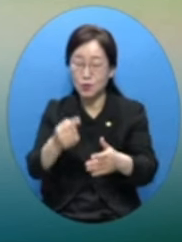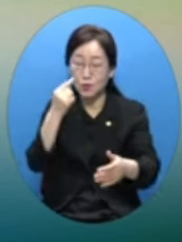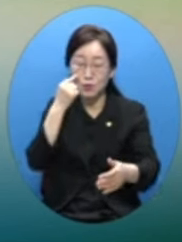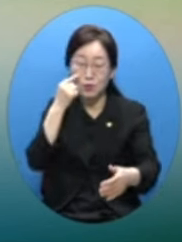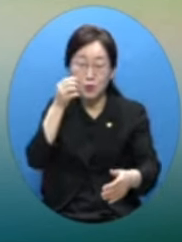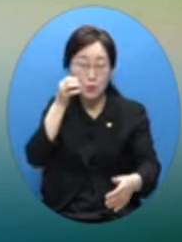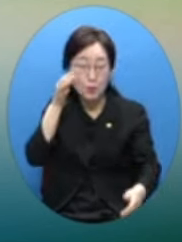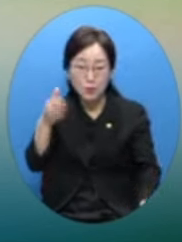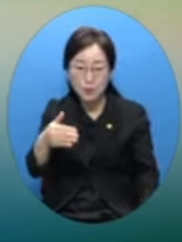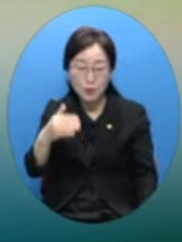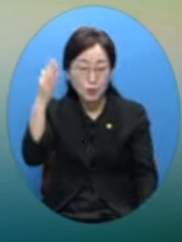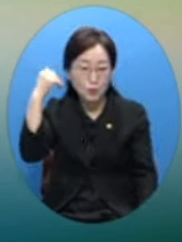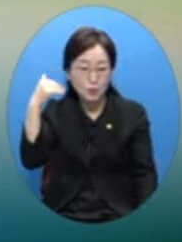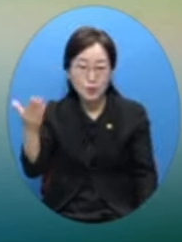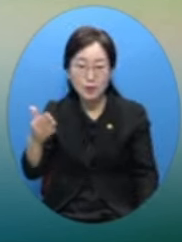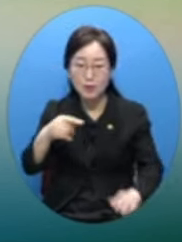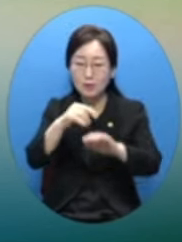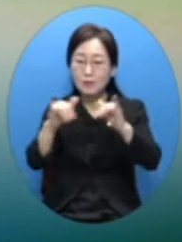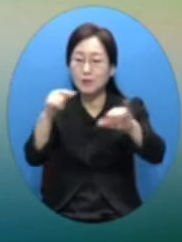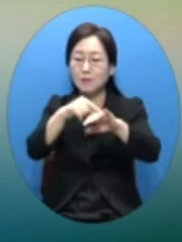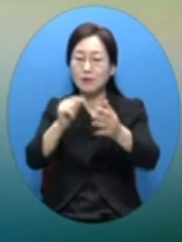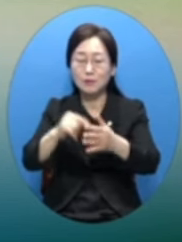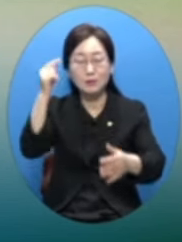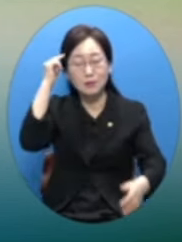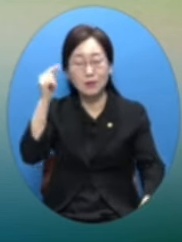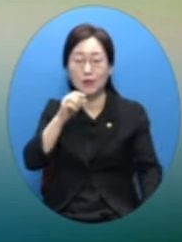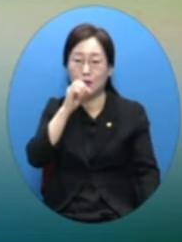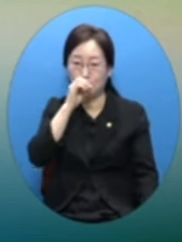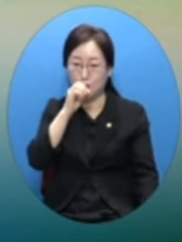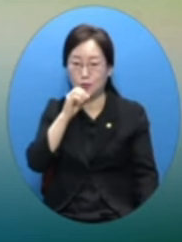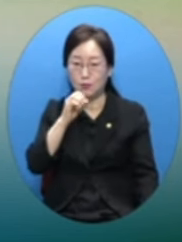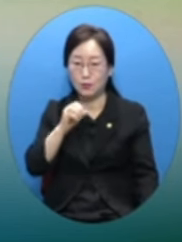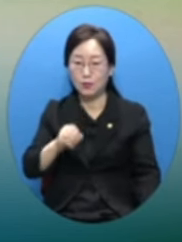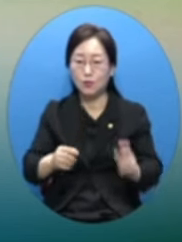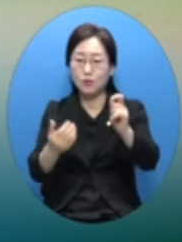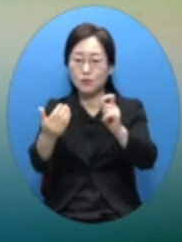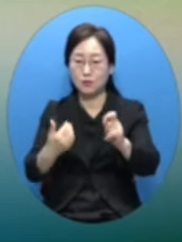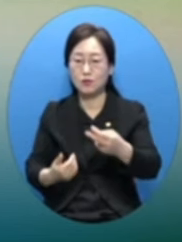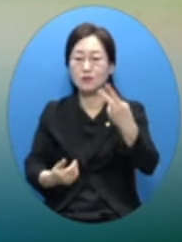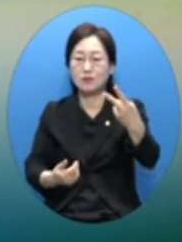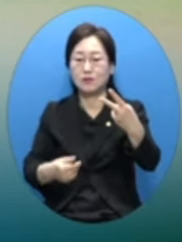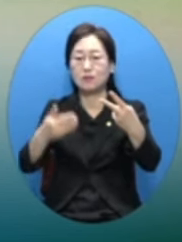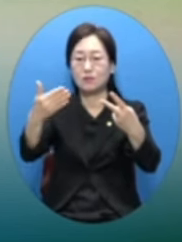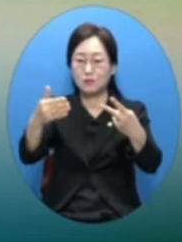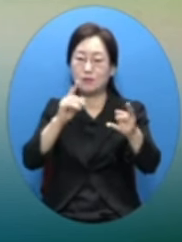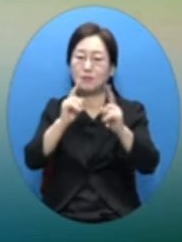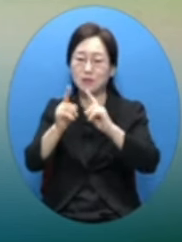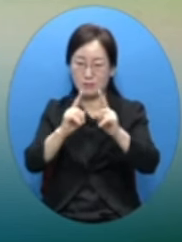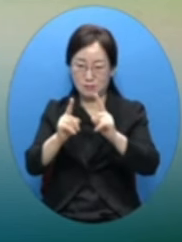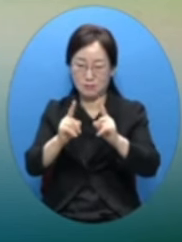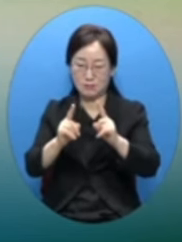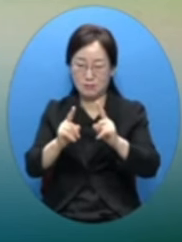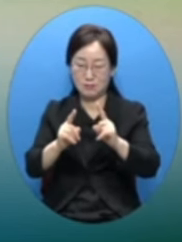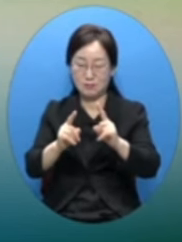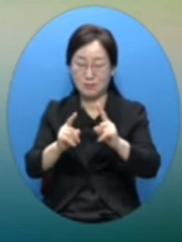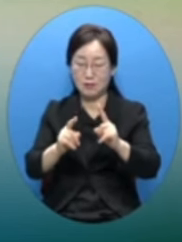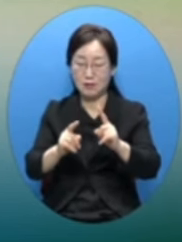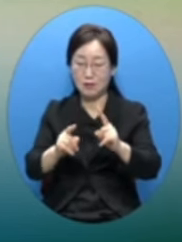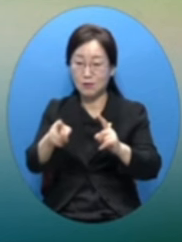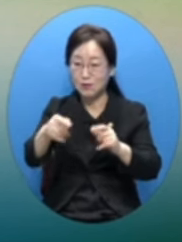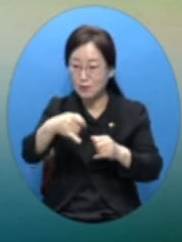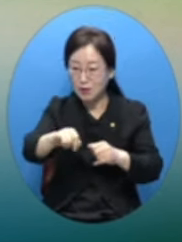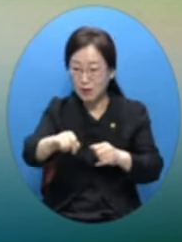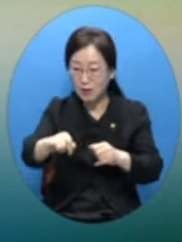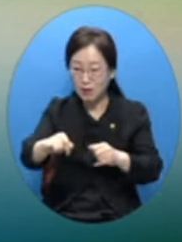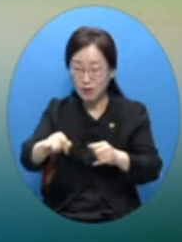못하고 귀로 듣지 못하고 사람의 마음으로 생각하지도 못했다는 고린도전서 2장 9절의 말씀이에요. 에디스의 학원 예배에서